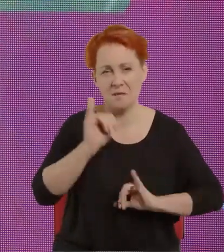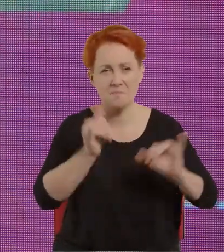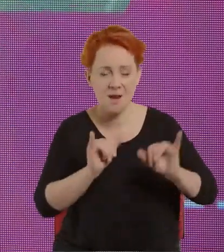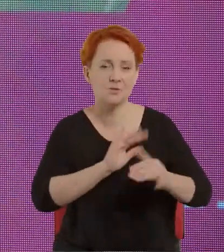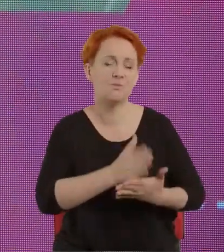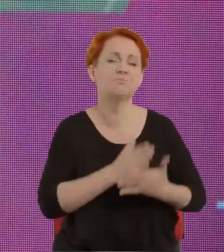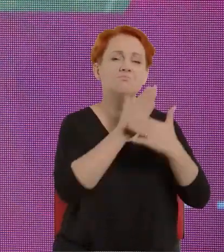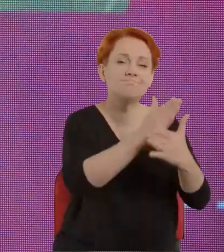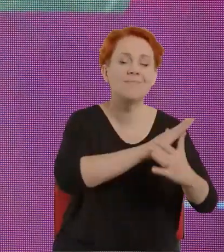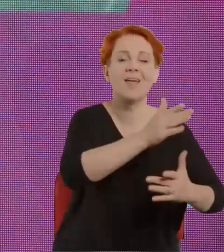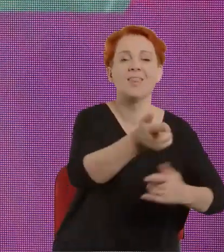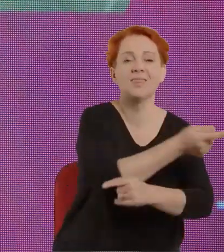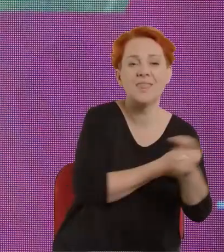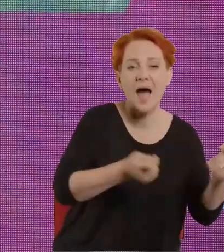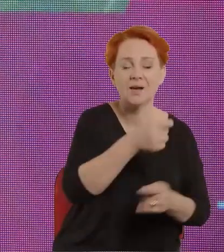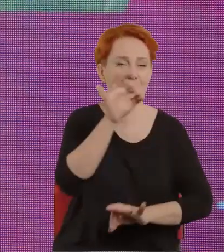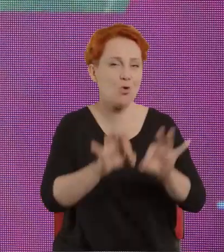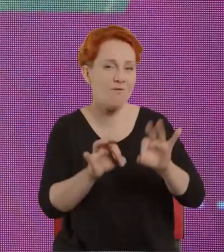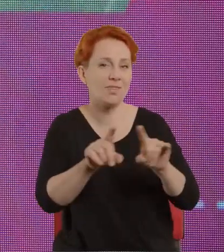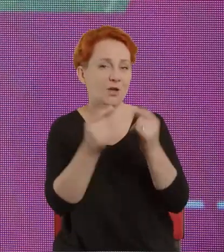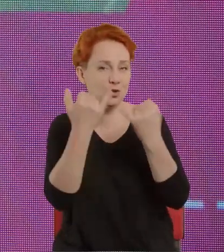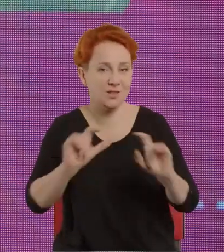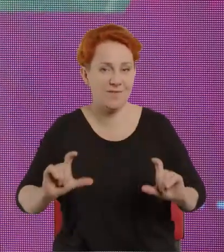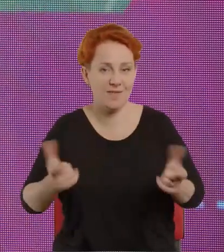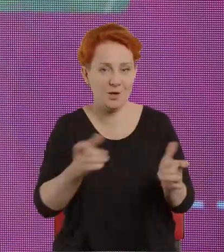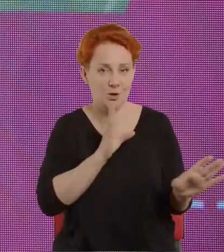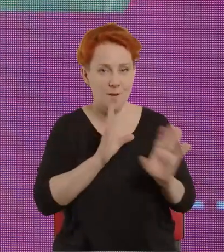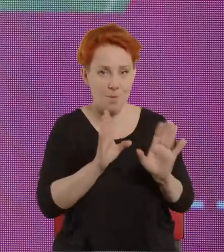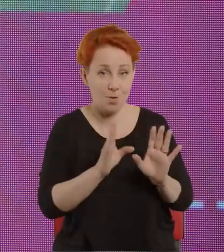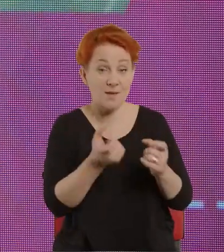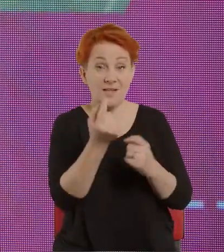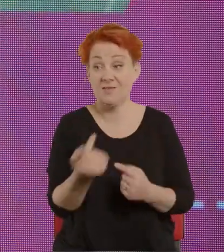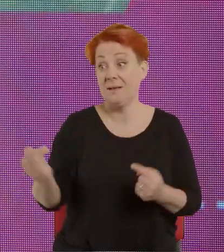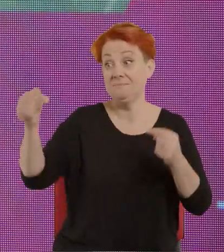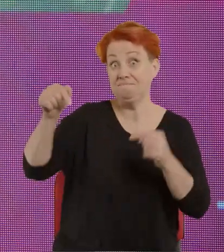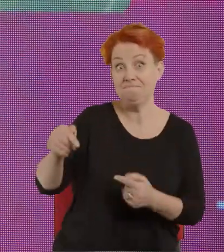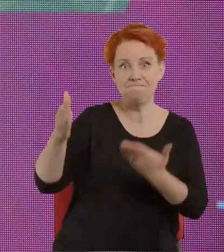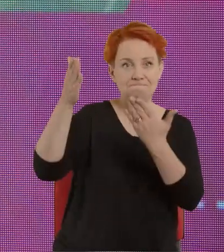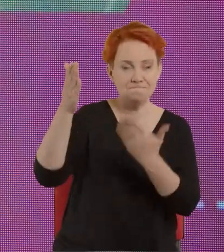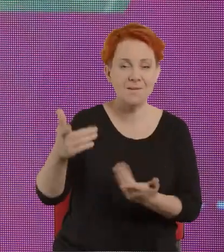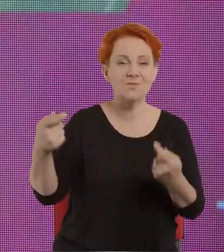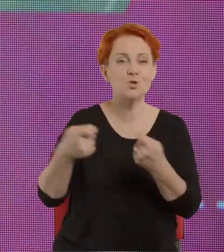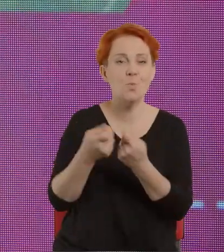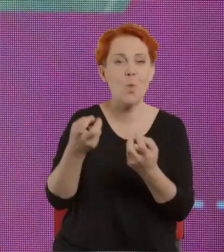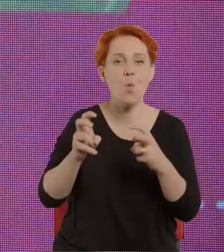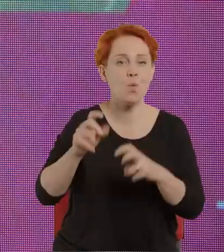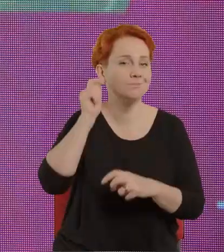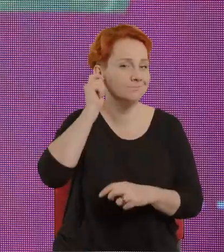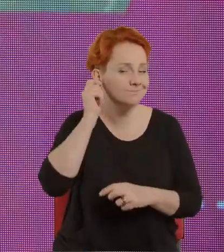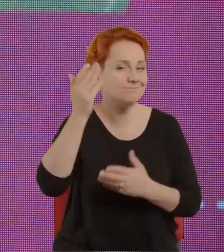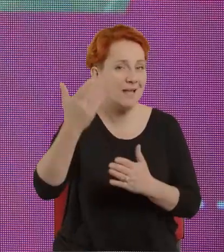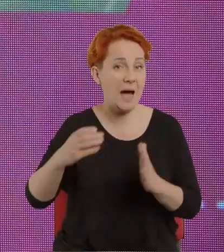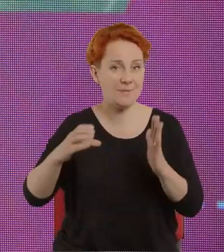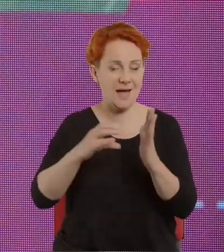targi, konferencje czy inne wydarzenia właśnie tego typu. Już za chwilę na scenie pojawi się, można powiedzieć, współtwórczyni tej aplikacji,